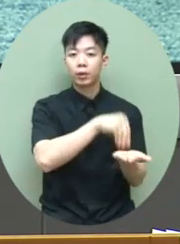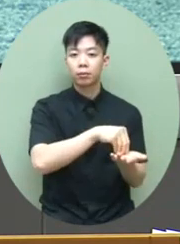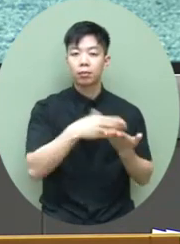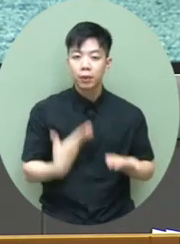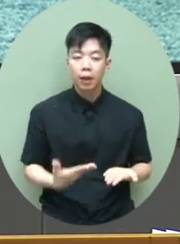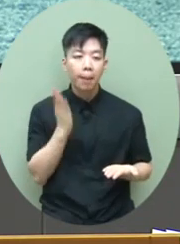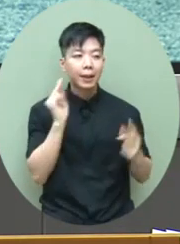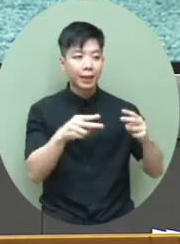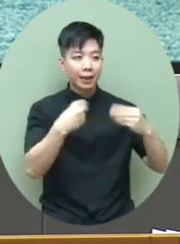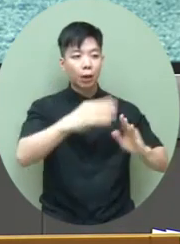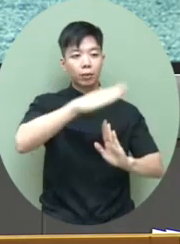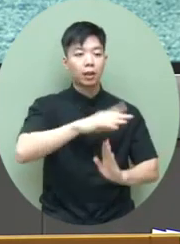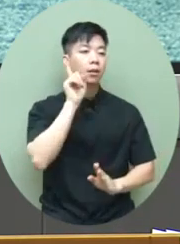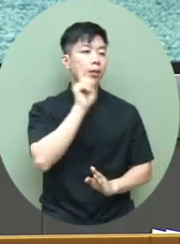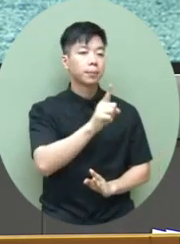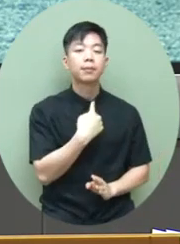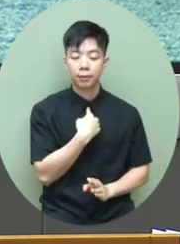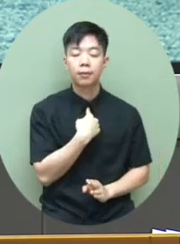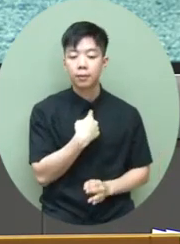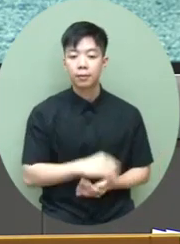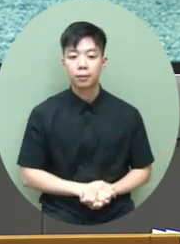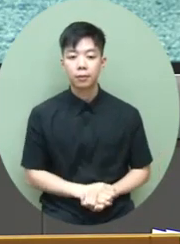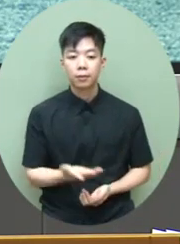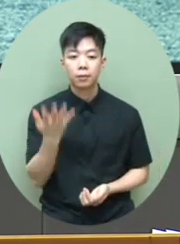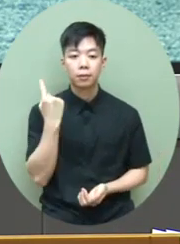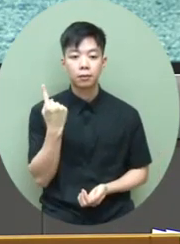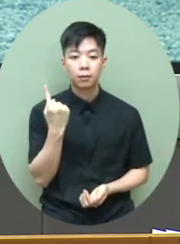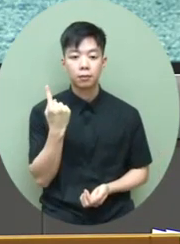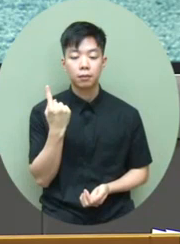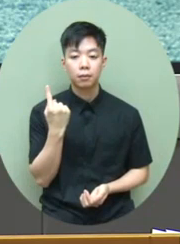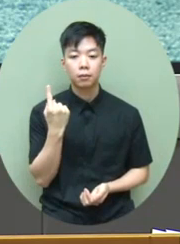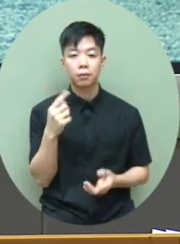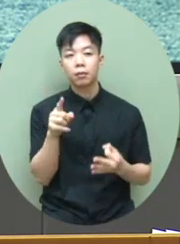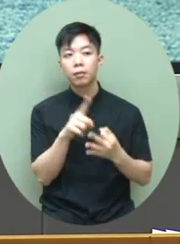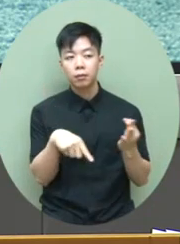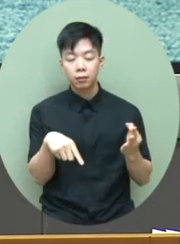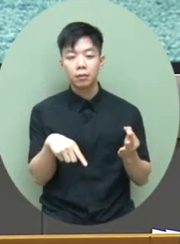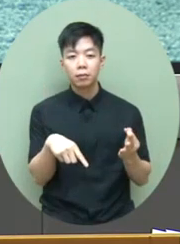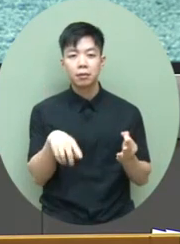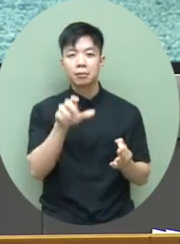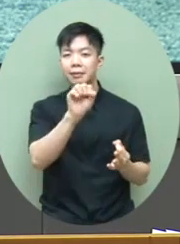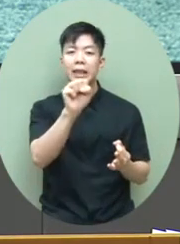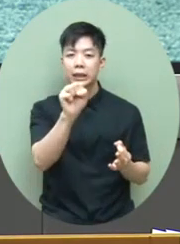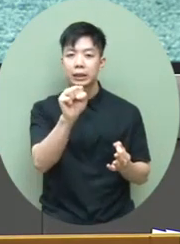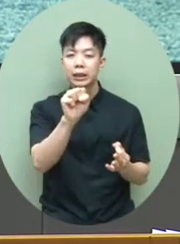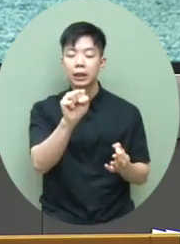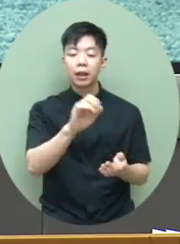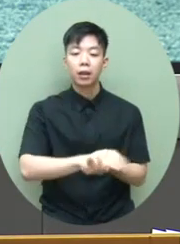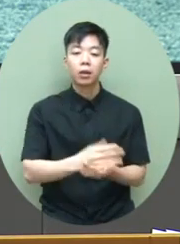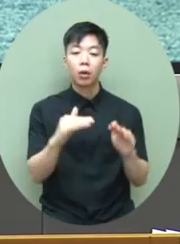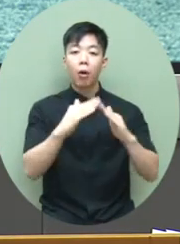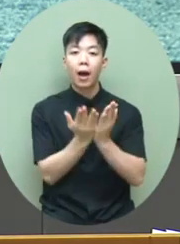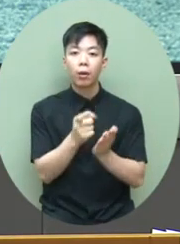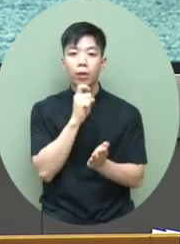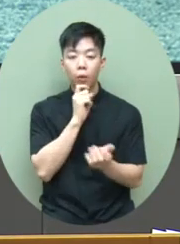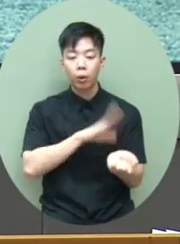售面授課堂一個禮拜。琴日講嘅聖士提反書院咧，咁琴日就係話有